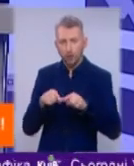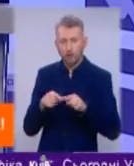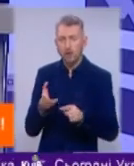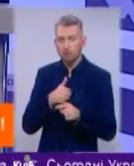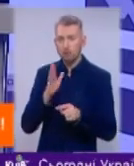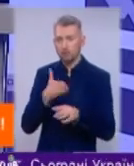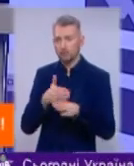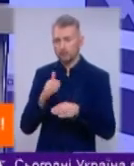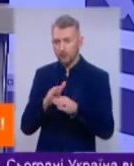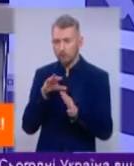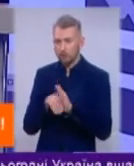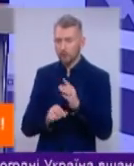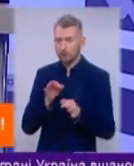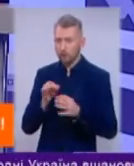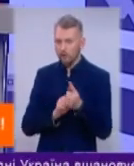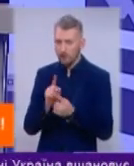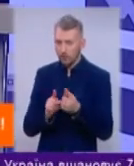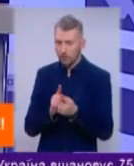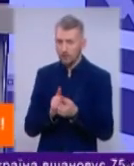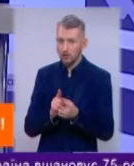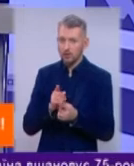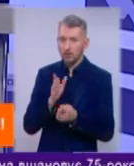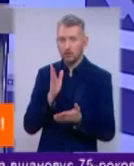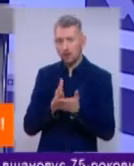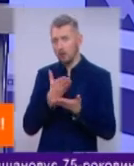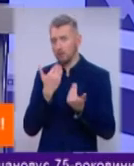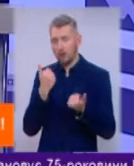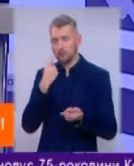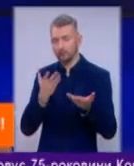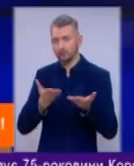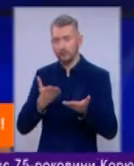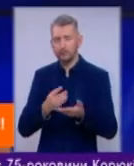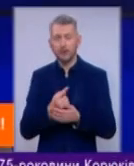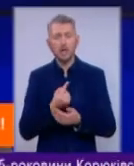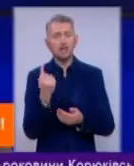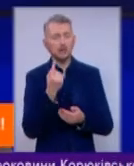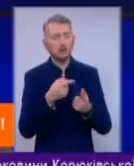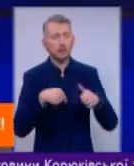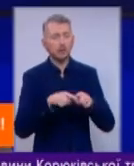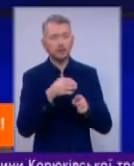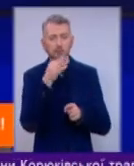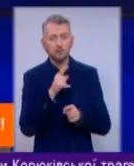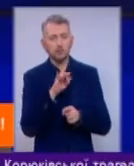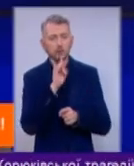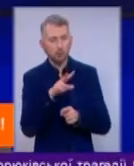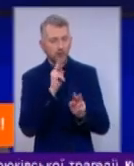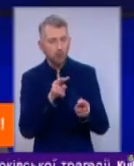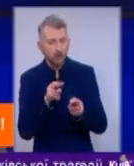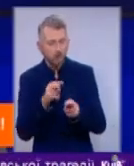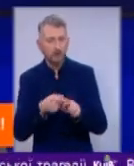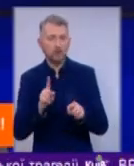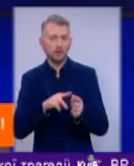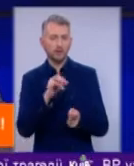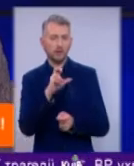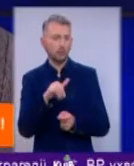будемо впроваджувати судову реформу? Є така ймовірність, чи немає її? За єдиним органом, за яким я можу сказати, що не буде смотрящих, це НАБУ. За всі інші я не